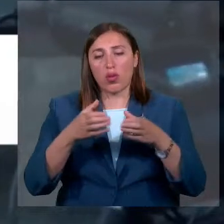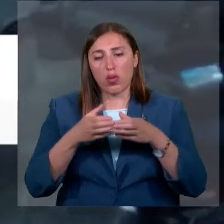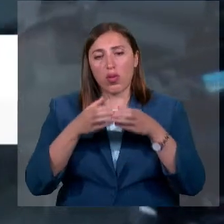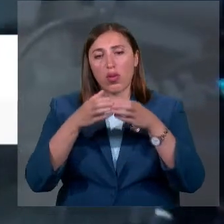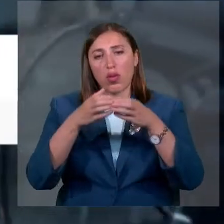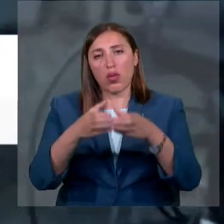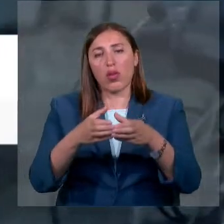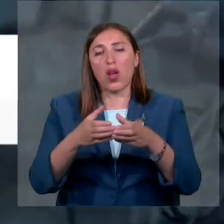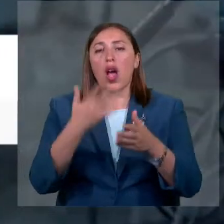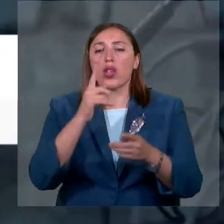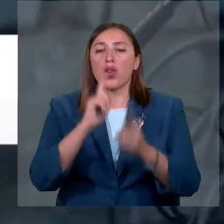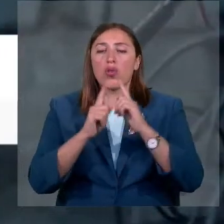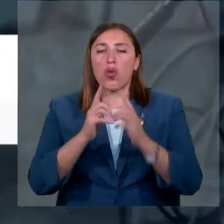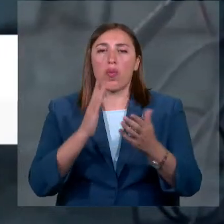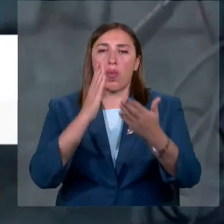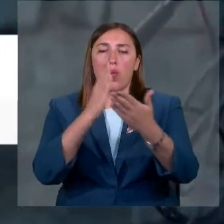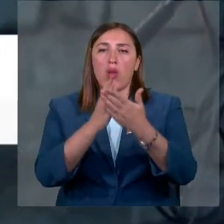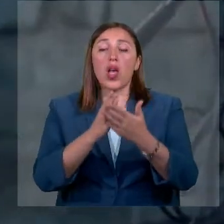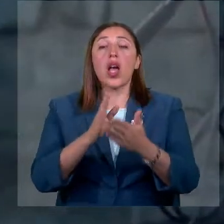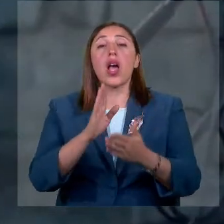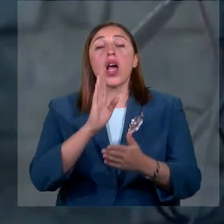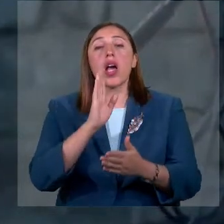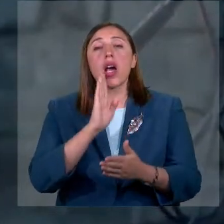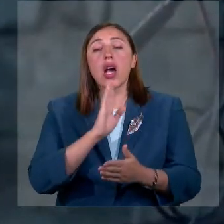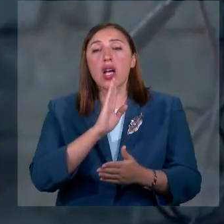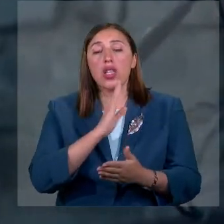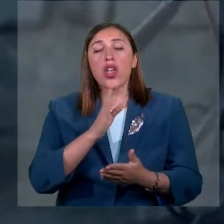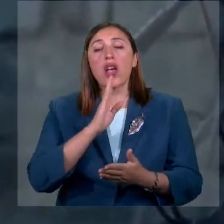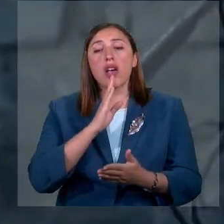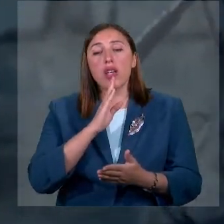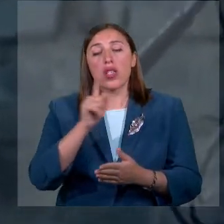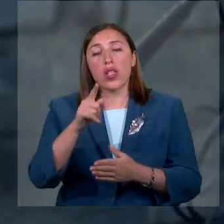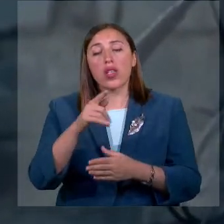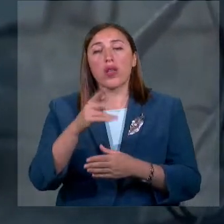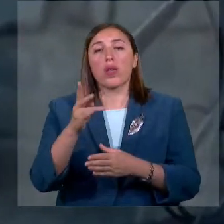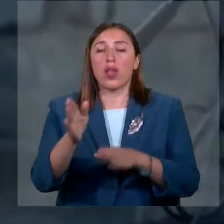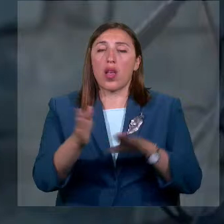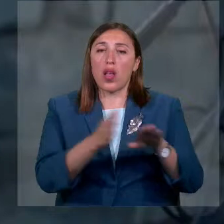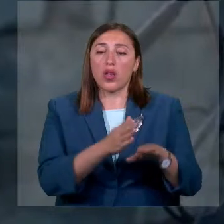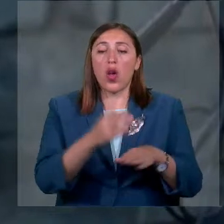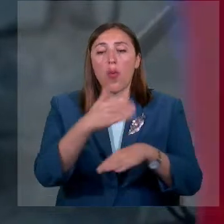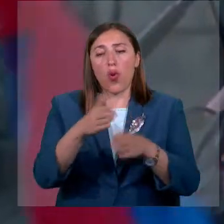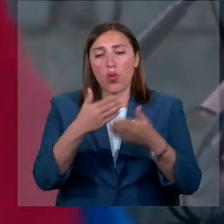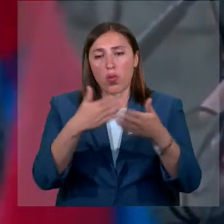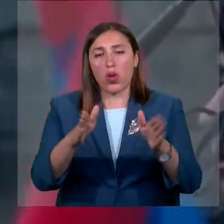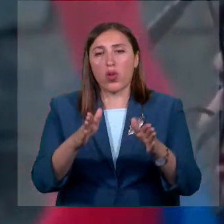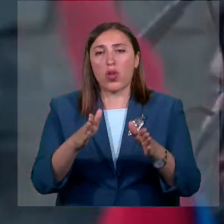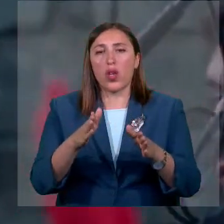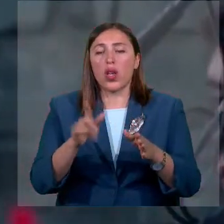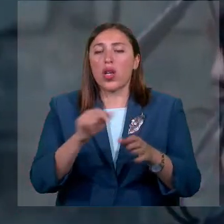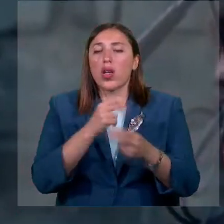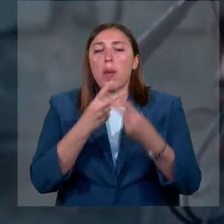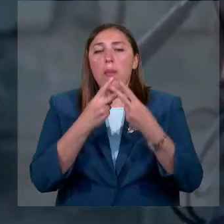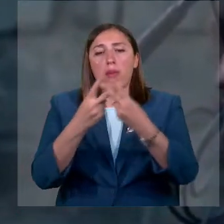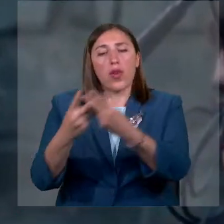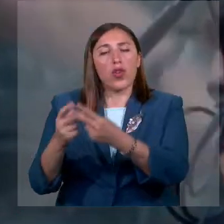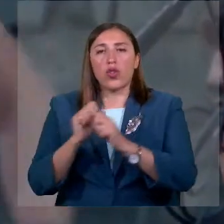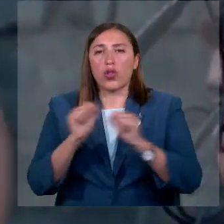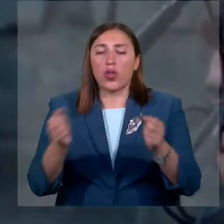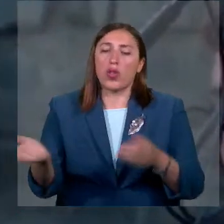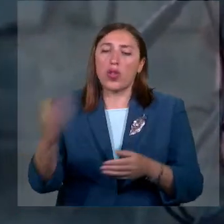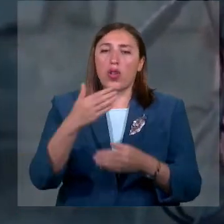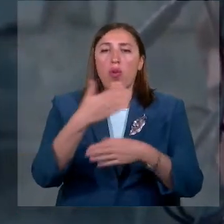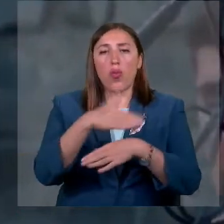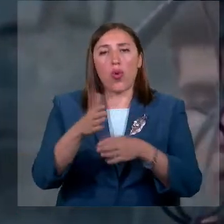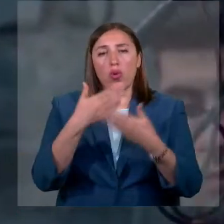դեպի խորհրդարան։ Կանանց աղջիկները թողեսկոմ գա, այս փողոցը հենց հիմա պիտի բացվի, մեր դիմաց փակ փողոց չկա։ Գնացինք